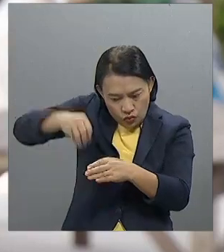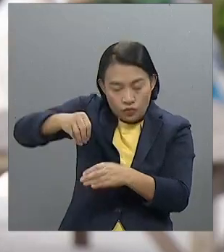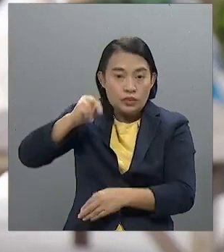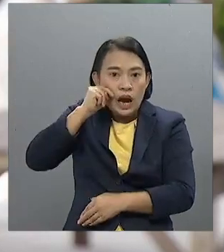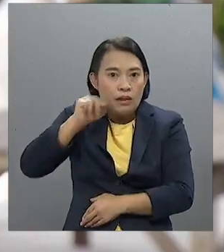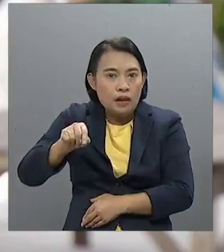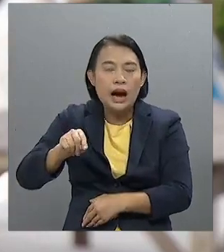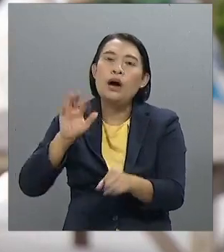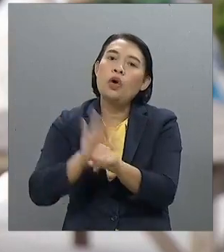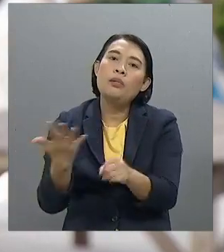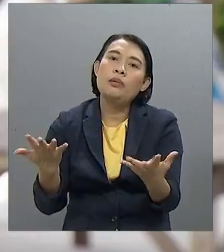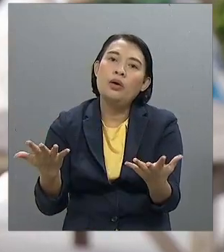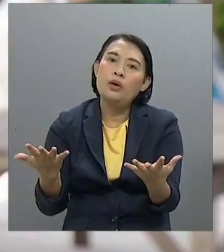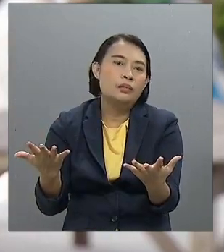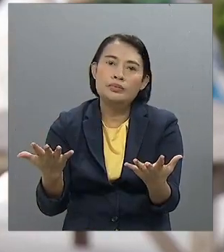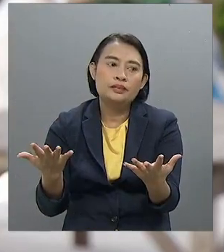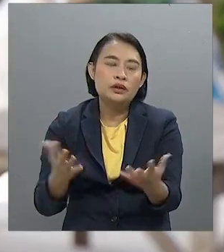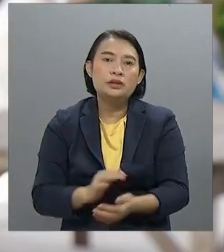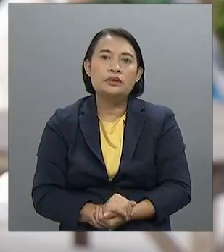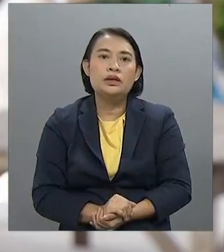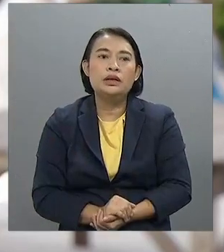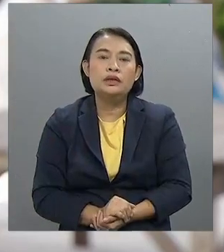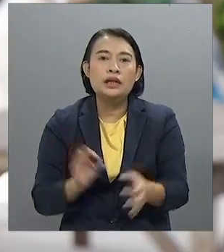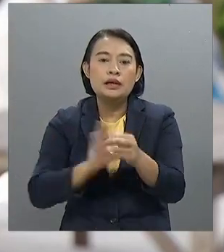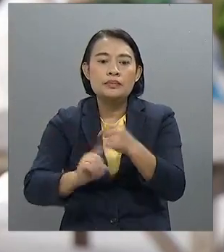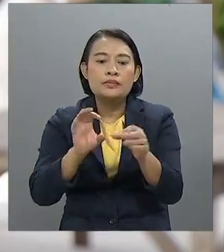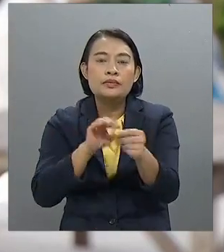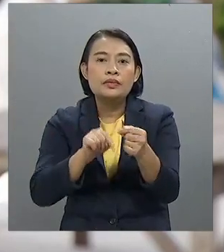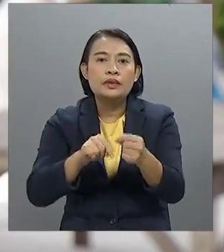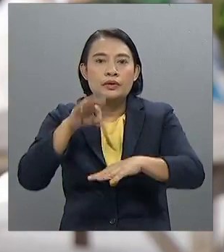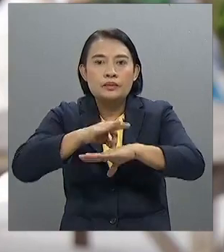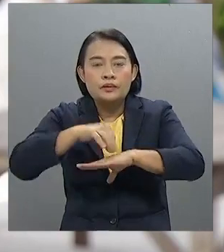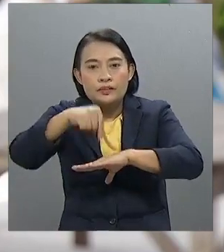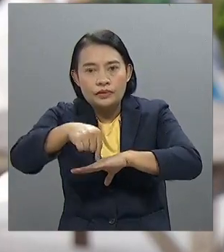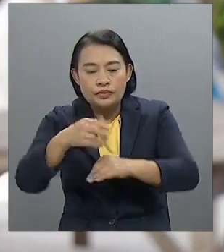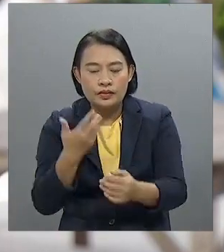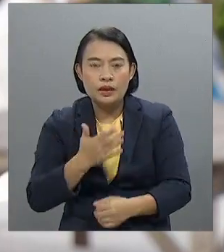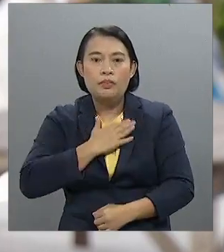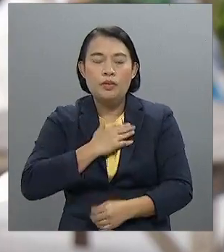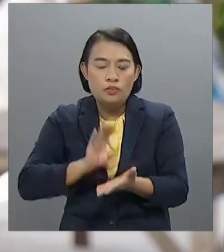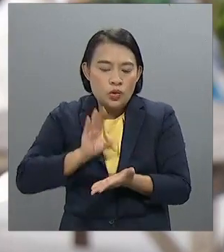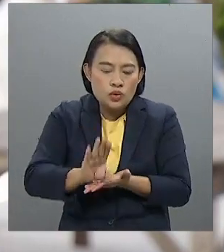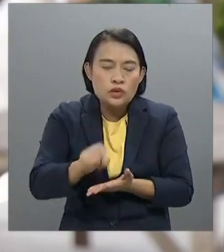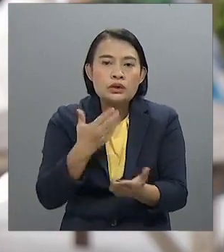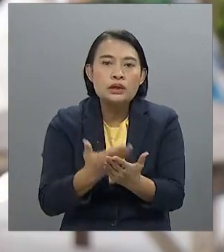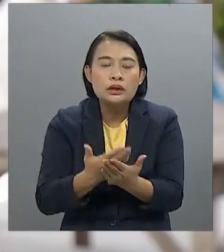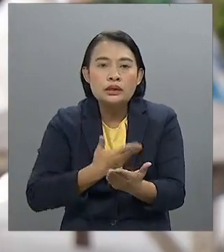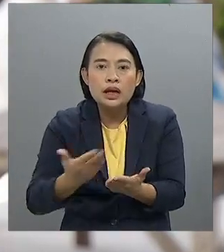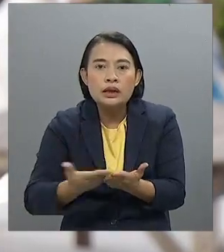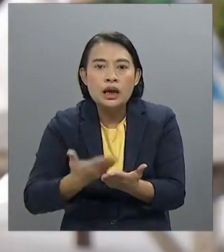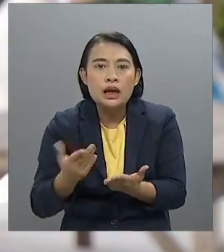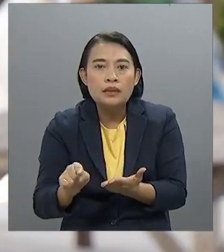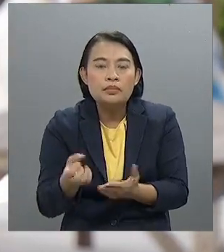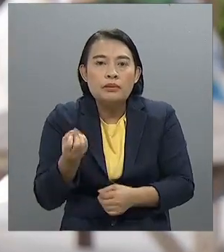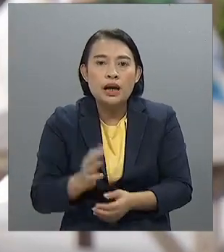อทีเนี้ยคือมันถึงจุดนึงแล้วคือแบบผมลงทุนไปเยอะแล้วอ่ะคือจ่ายเงินไปเยอะแบบพยายามช่วยตัวเองแล้วนะครับแต่ว่